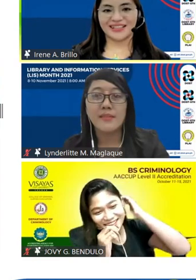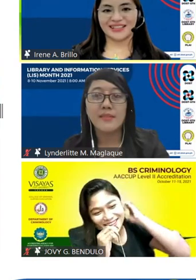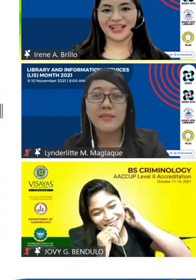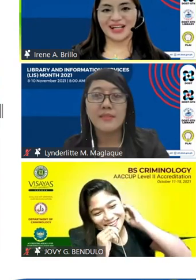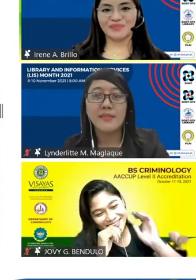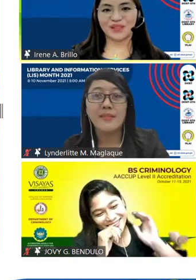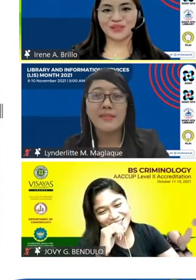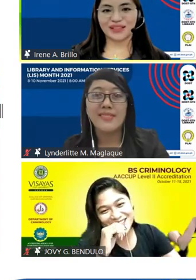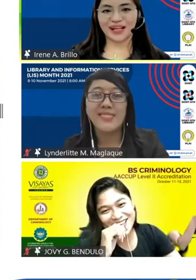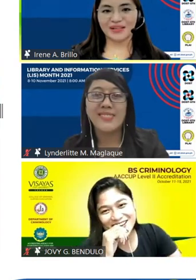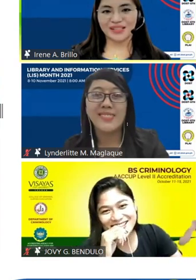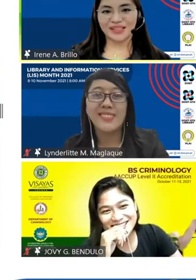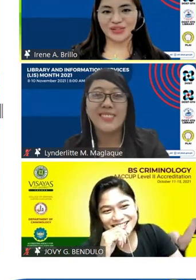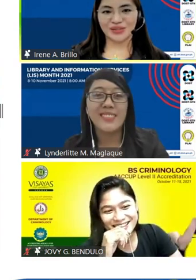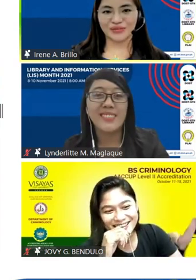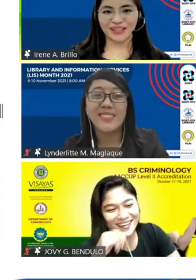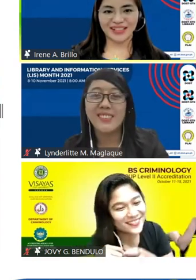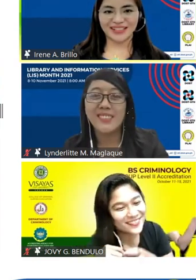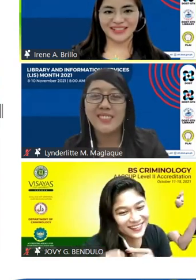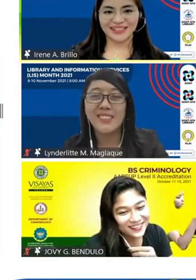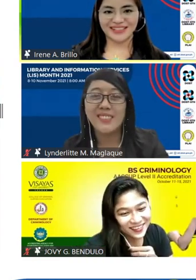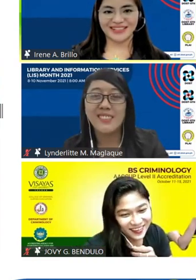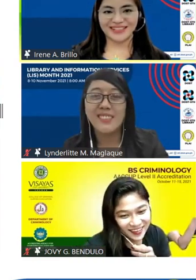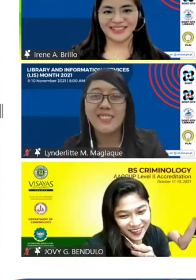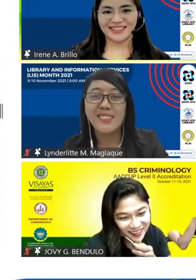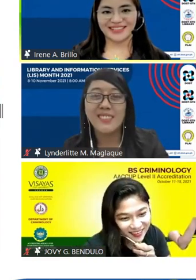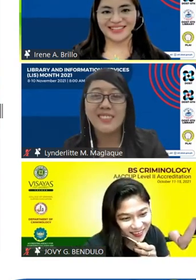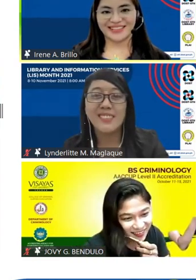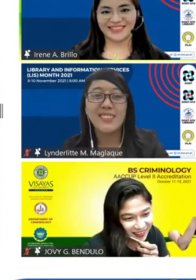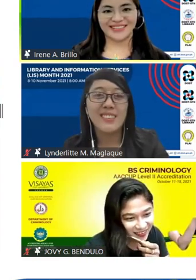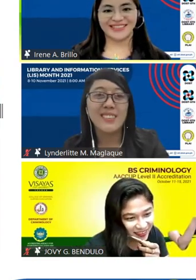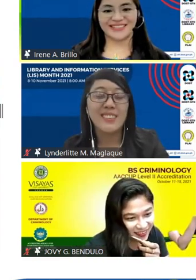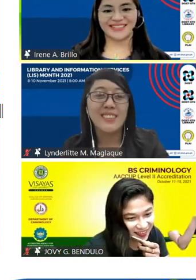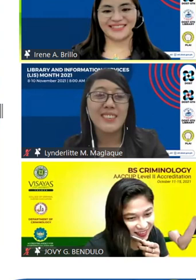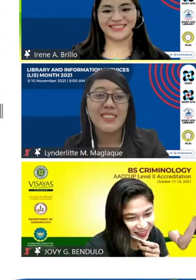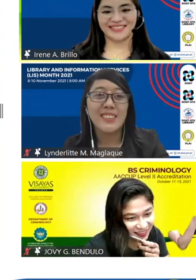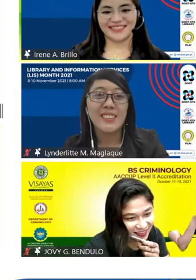Ayan, naka-mute ka, Miss Jovi.